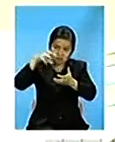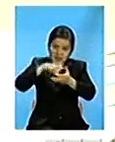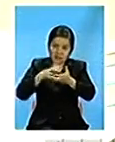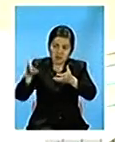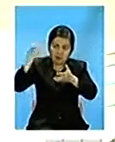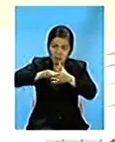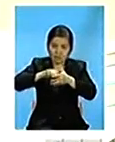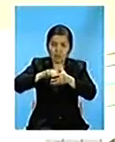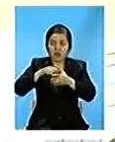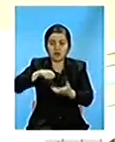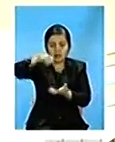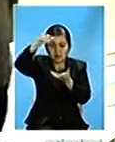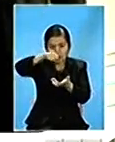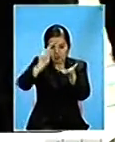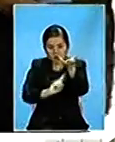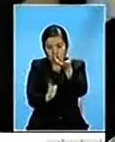กระสอบหนึ่งก็ได้ร้อยกิโล